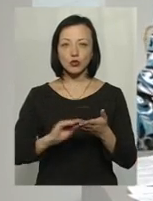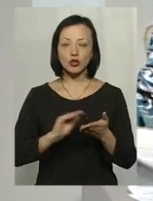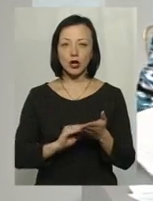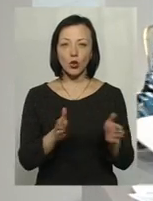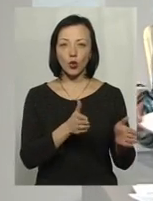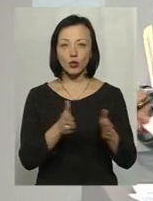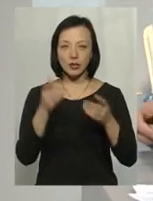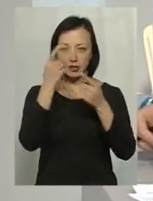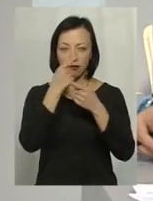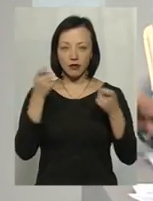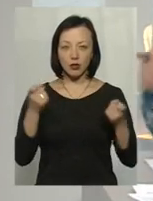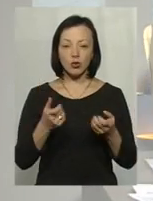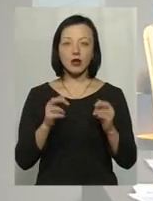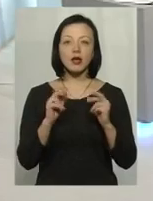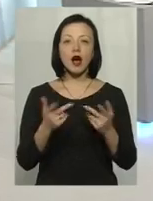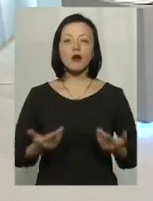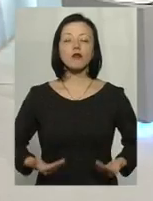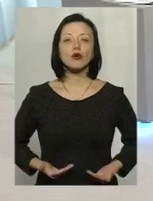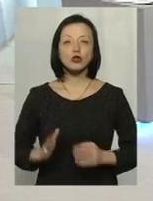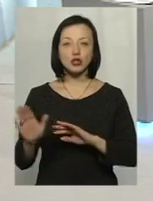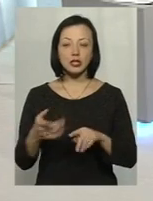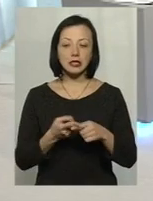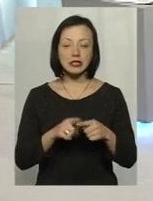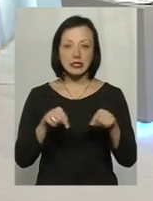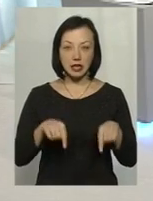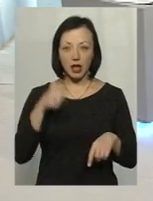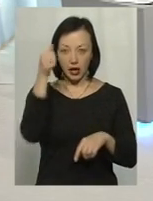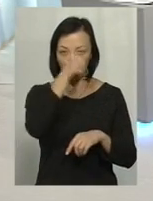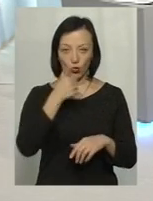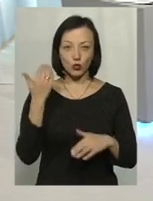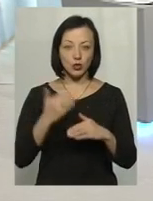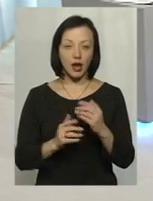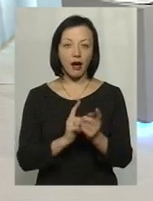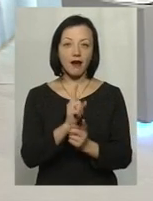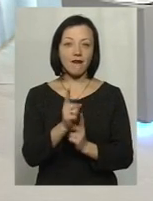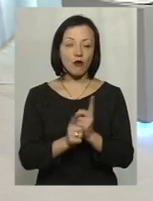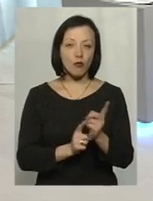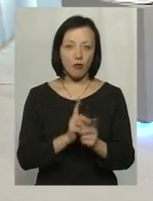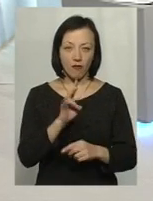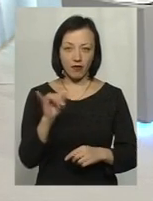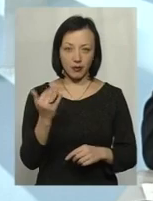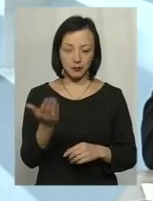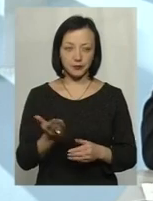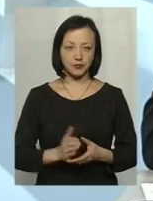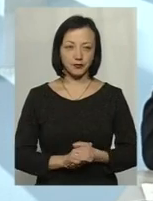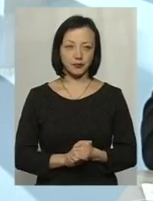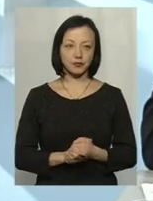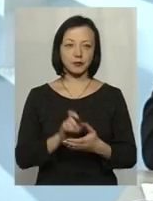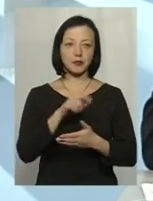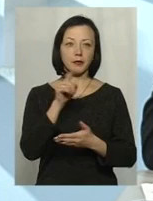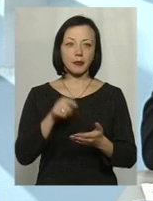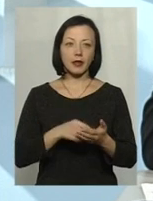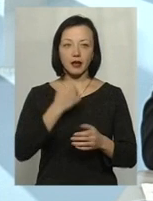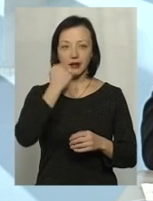до ефіру, власне, як прожили цей рік? По суті, вже реформовані. Пане Миколо. Дякую. Ну, в